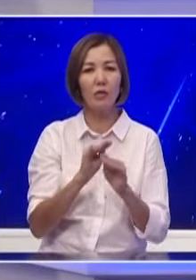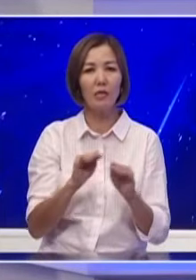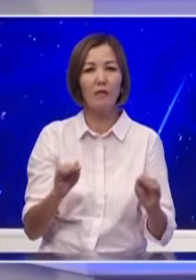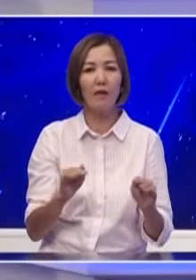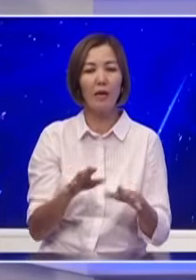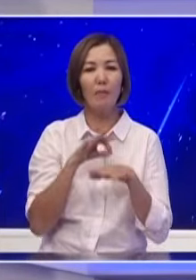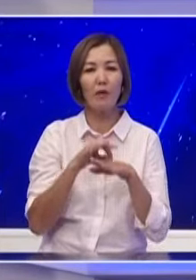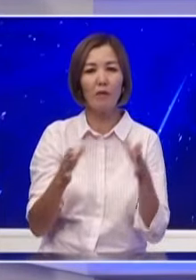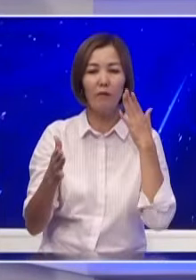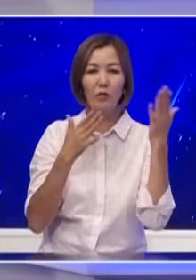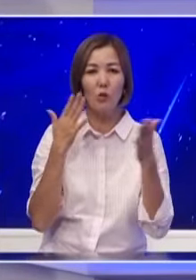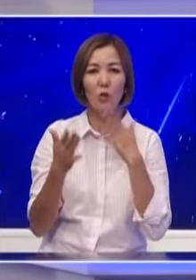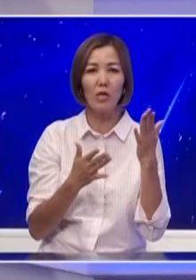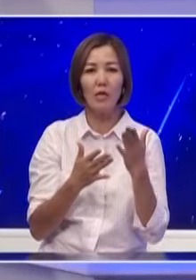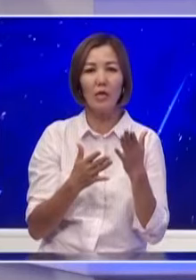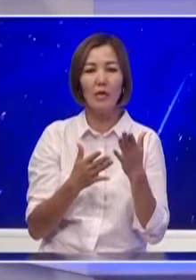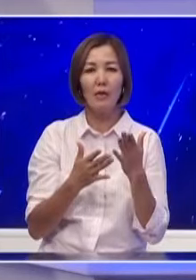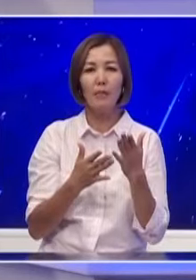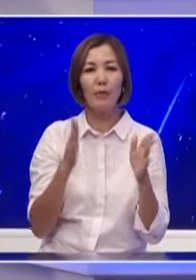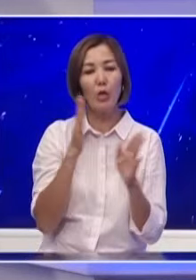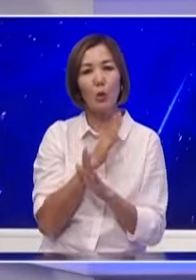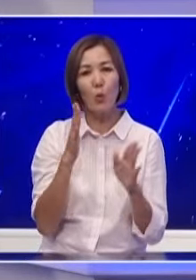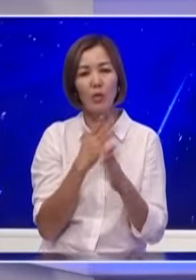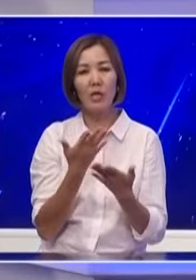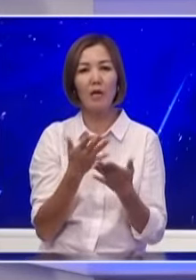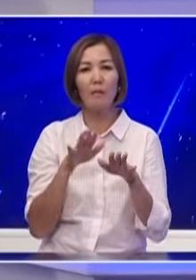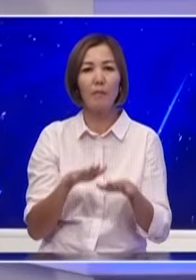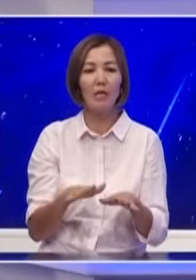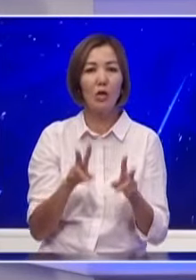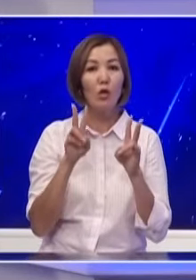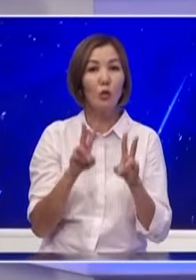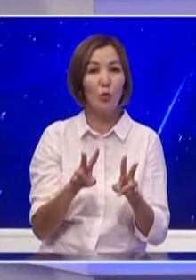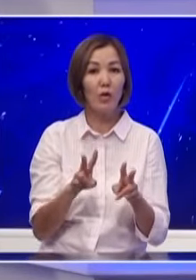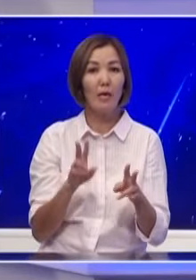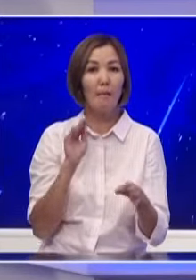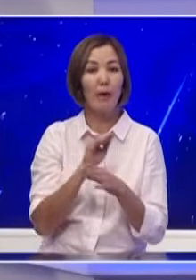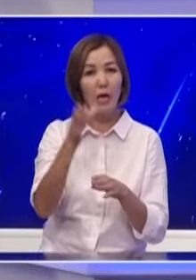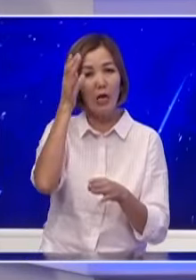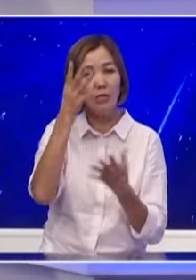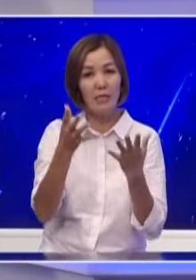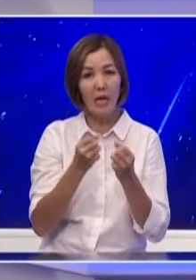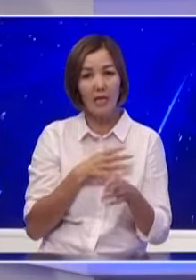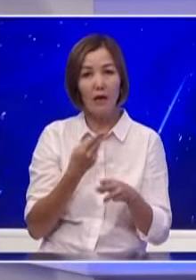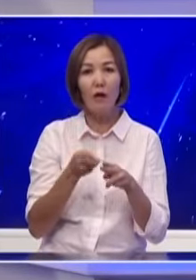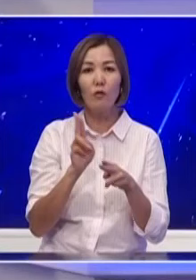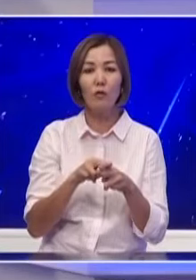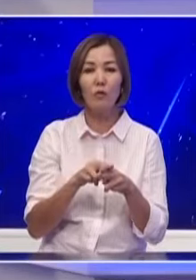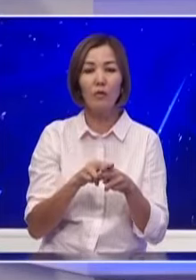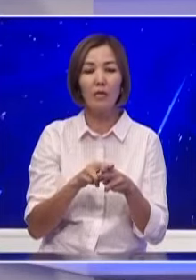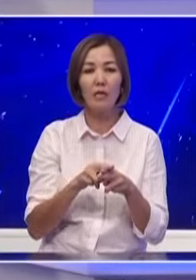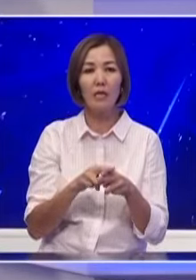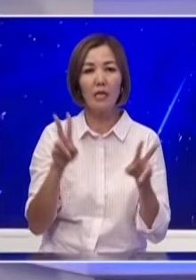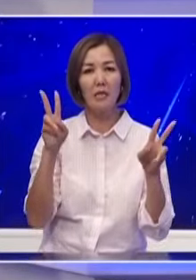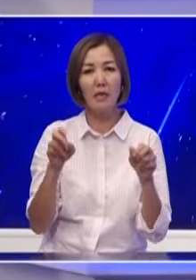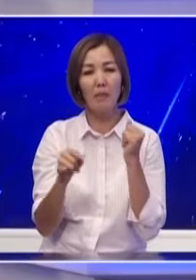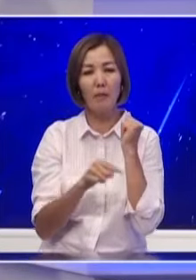только проводит веселые и насыщенные дни среди природных ландшафтов, но и пополняет багаж знаний, в том числе и о коррупции.